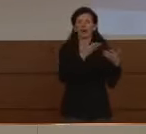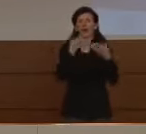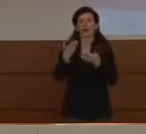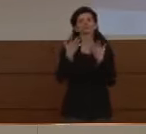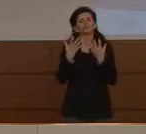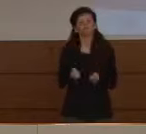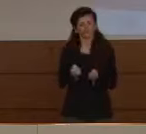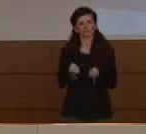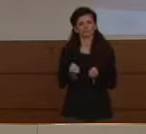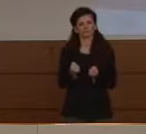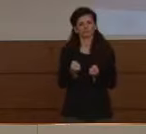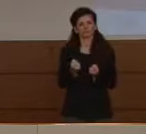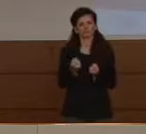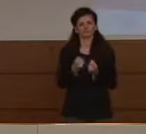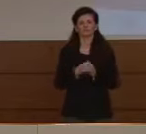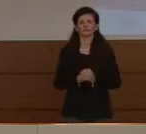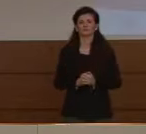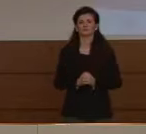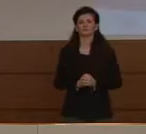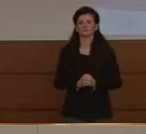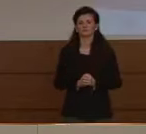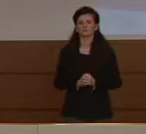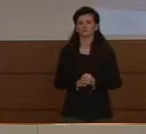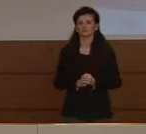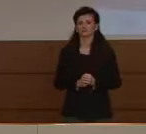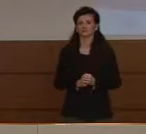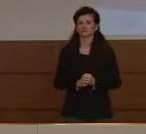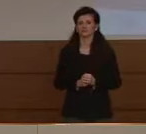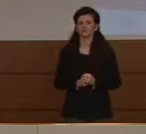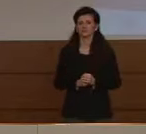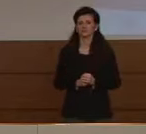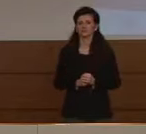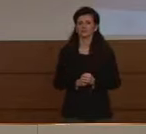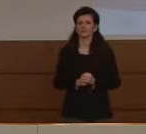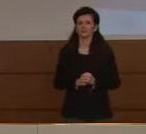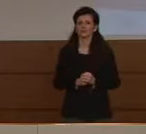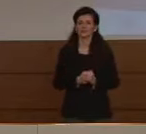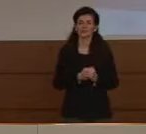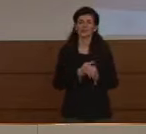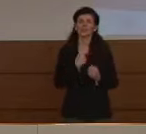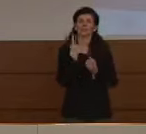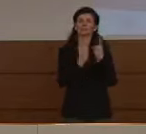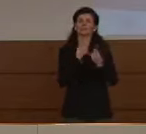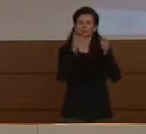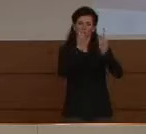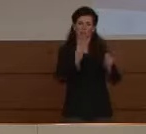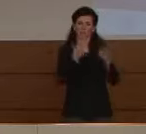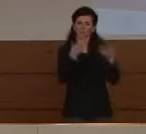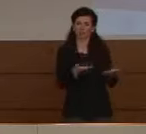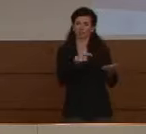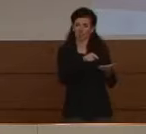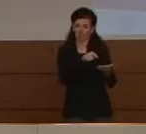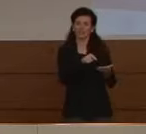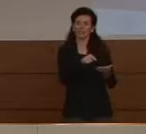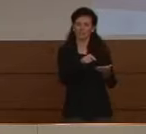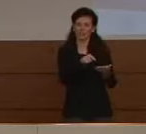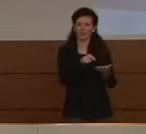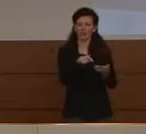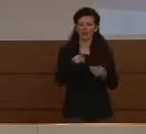pazienti in terapia intensiva per quanto riguarda le forze in campo oggi registriamo